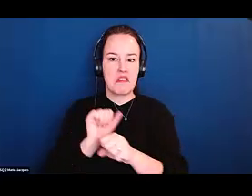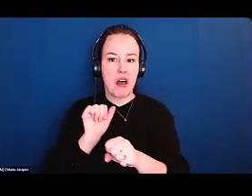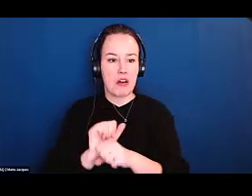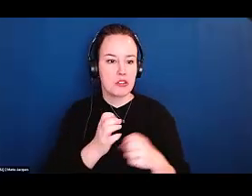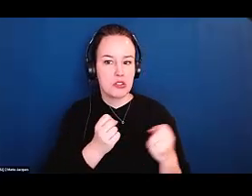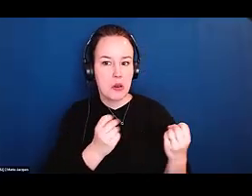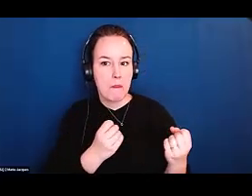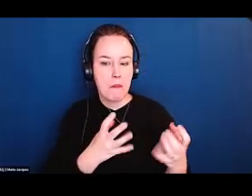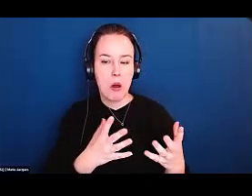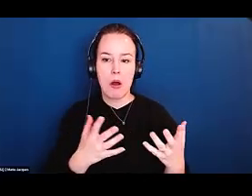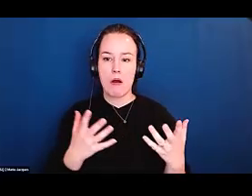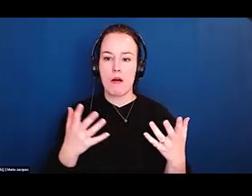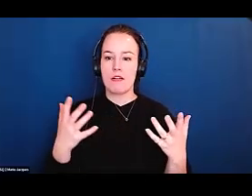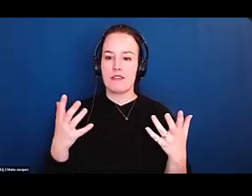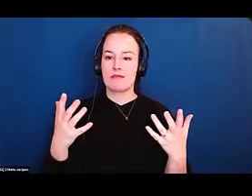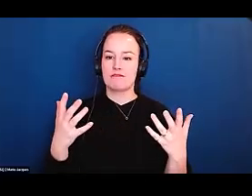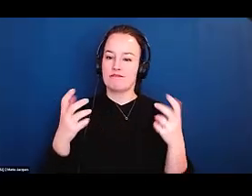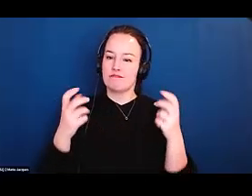de corvée.